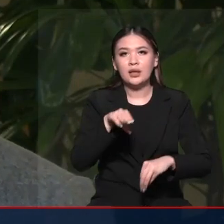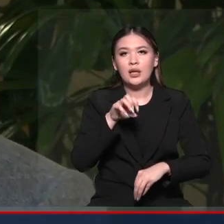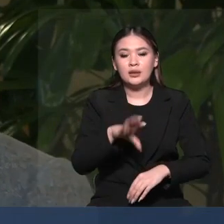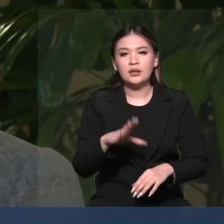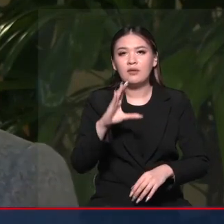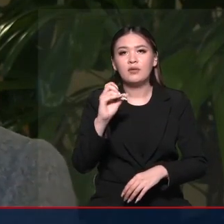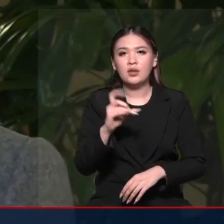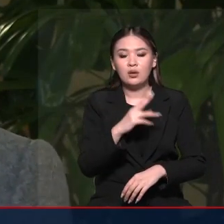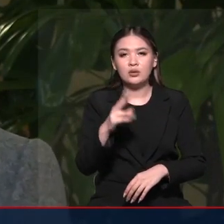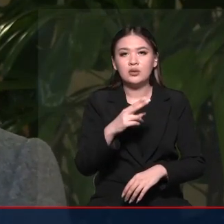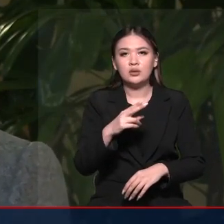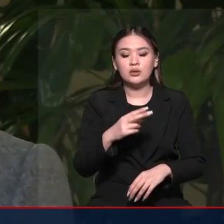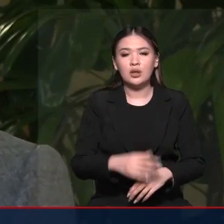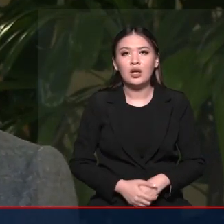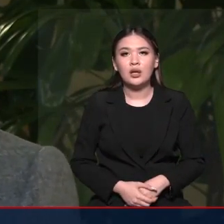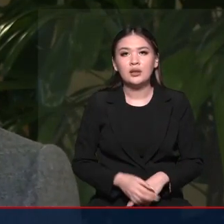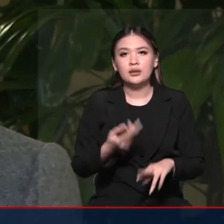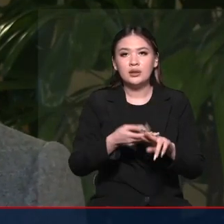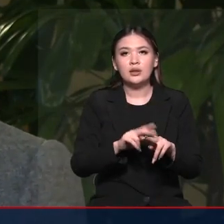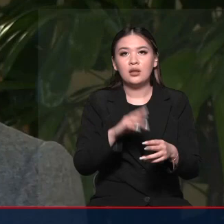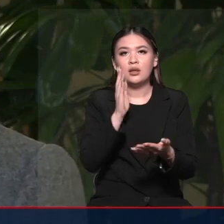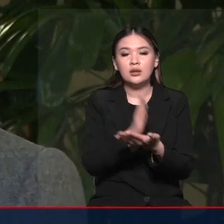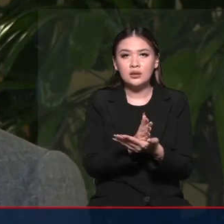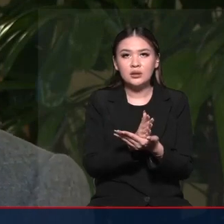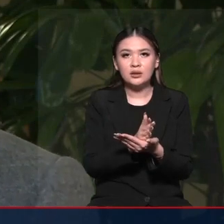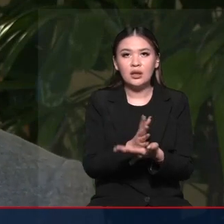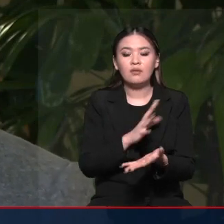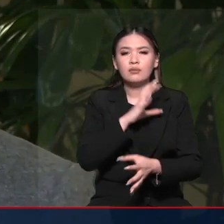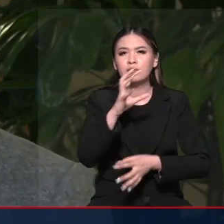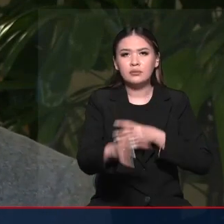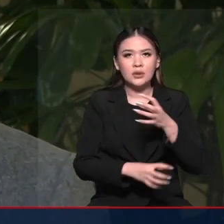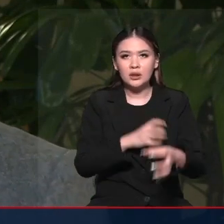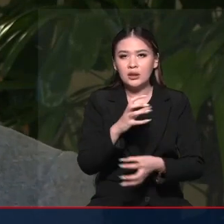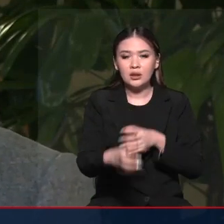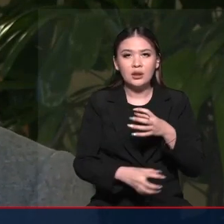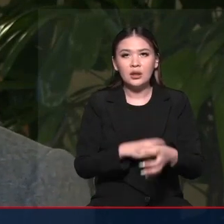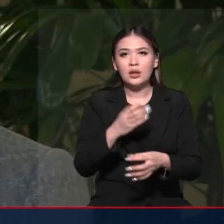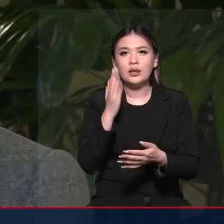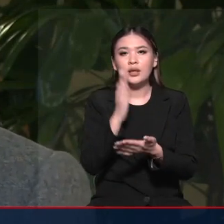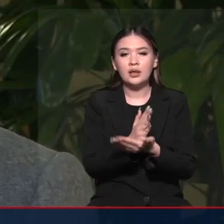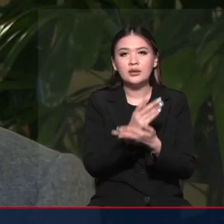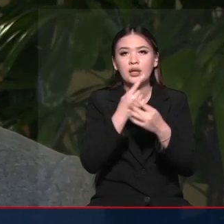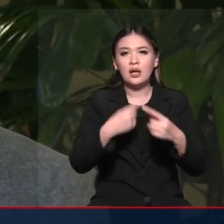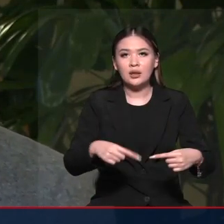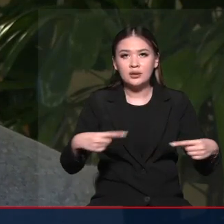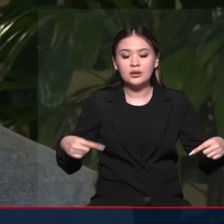выходом продукта на рынок. Здесь есть клиент, также по всему миру есть различные